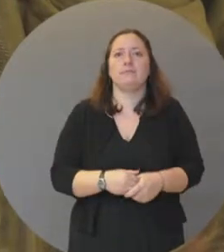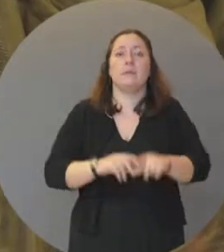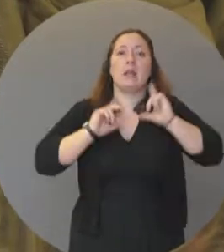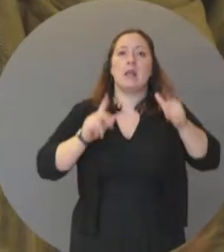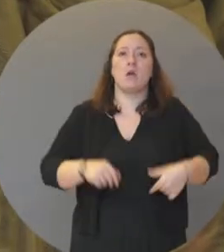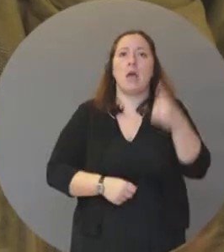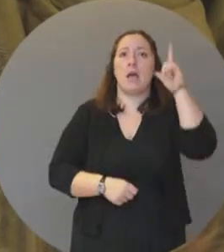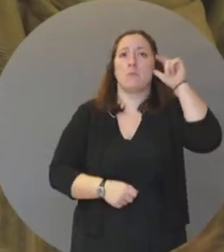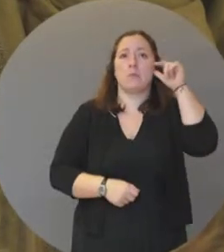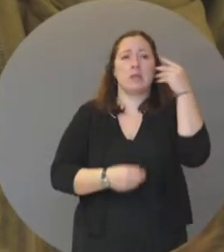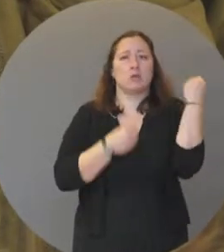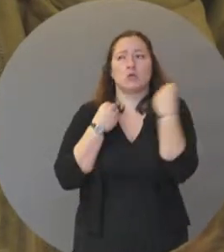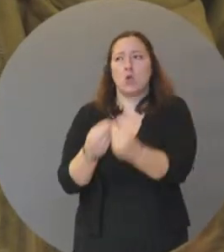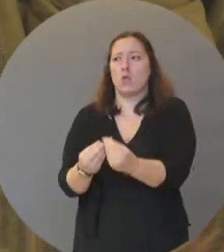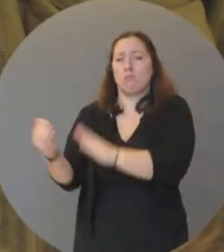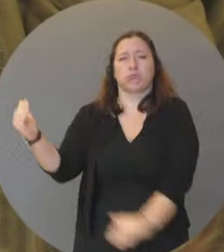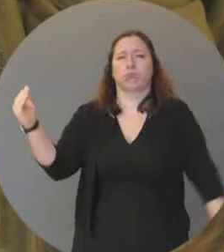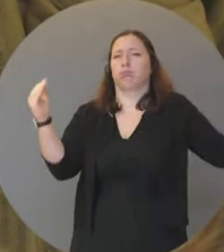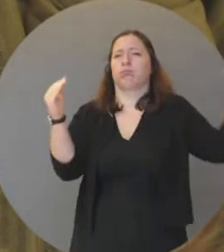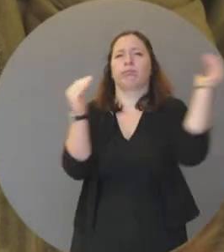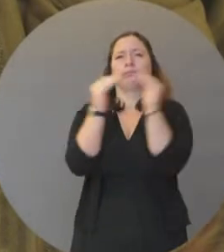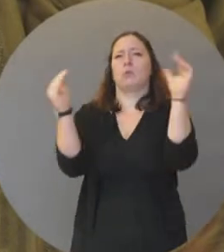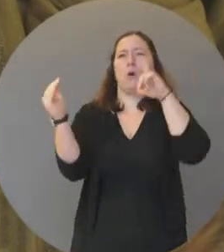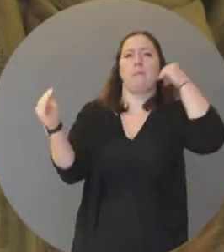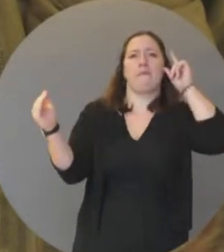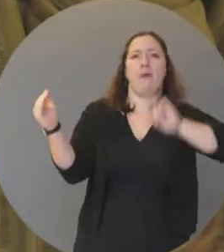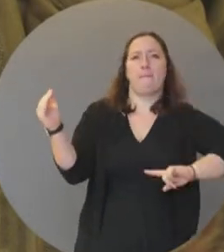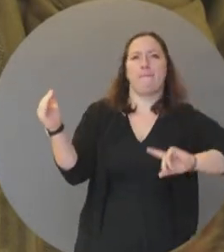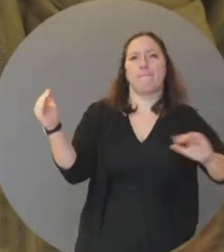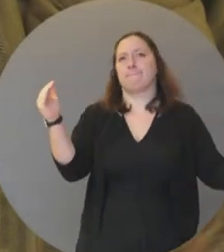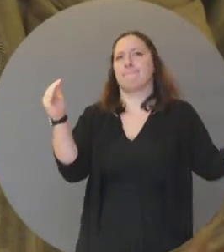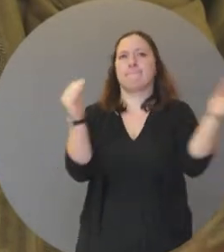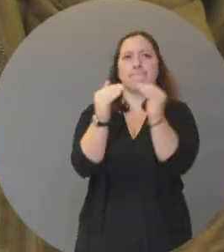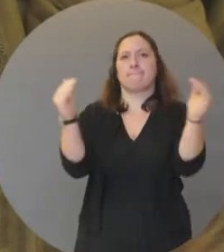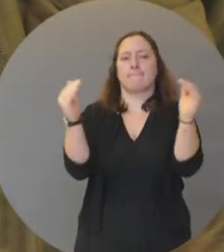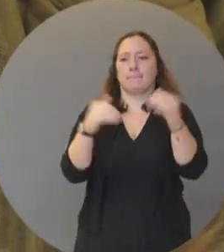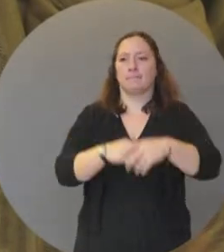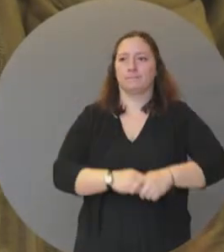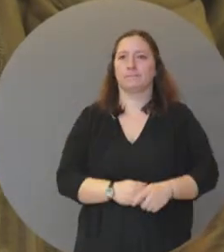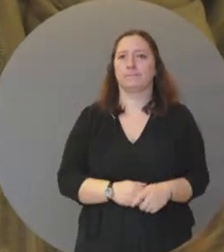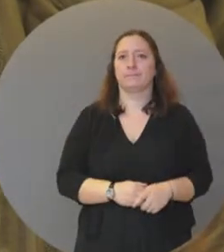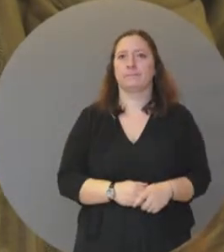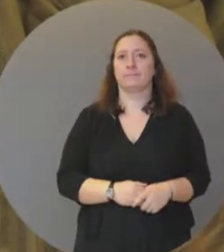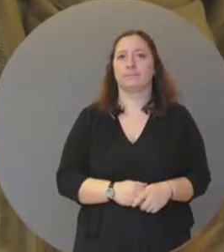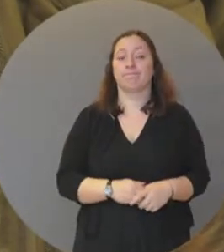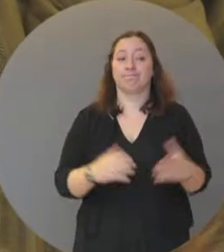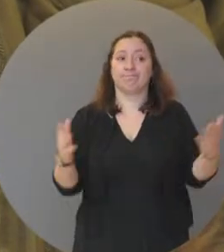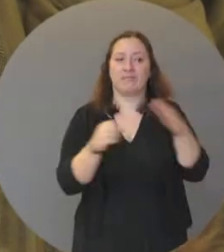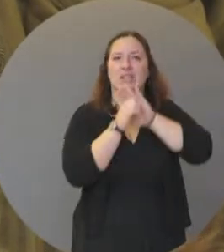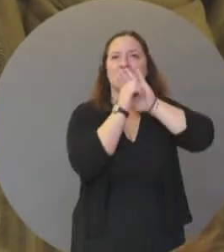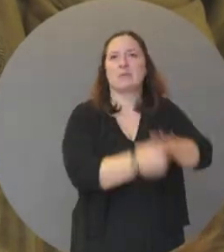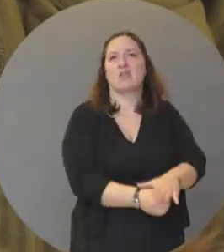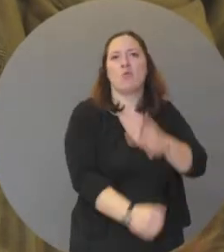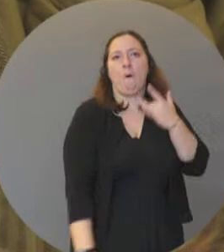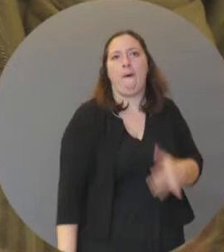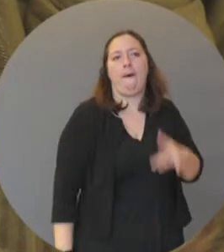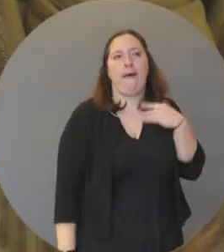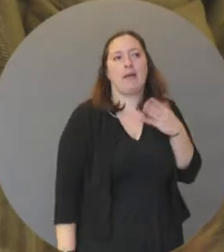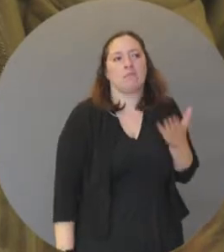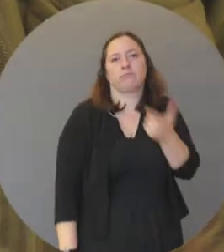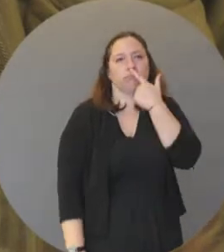l'égalité des chances pour toutes et tous et les injustices liées aux menstruations sont inacceptables